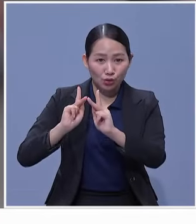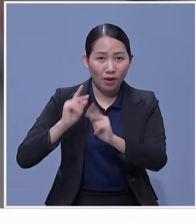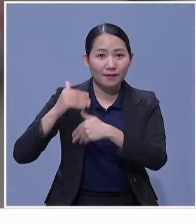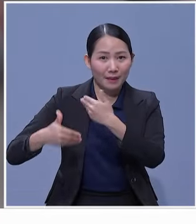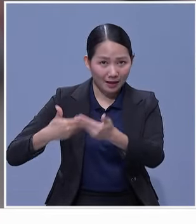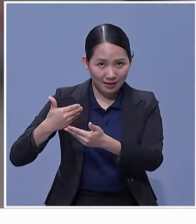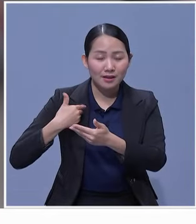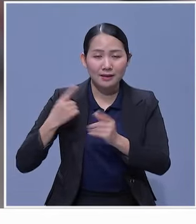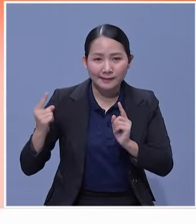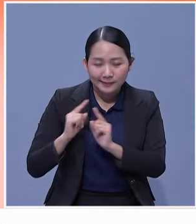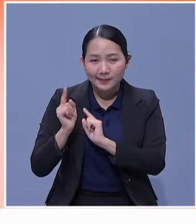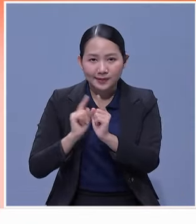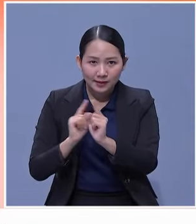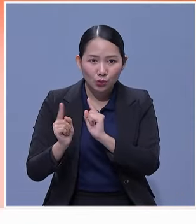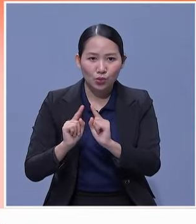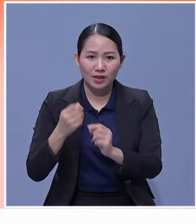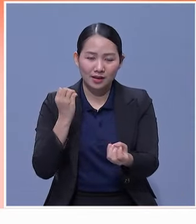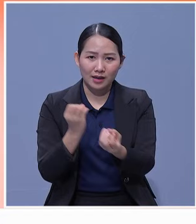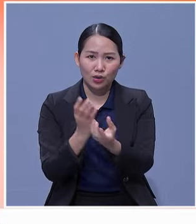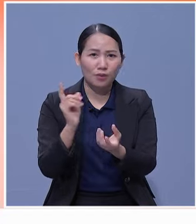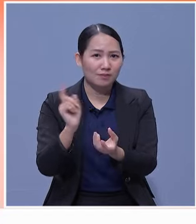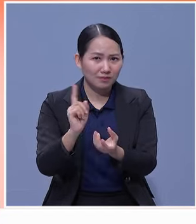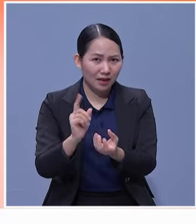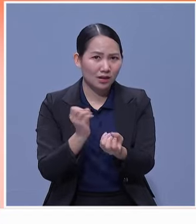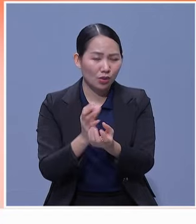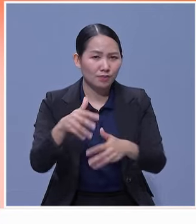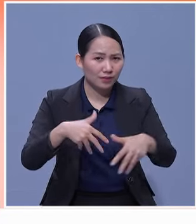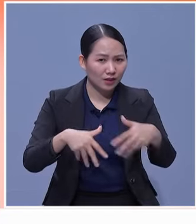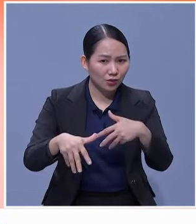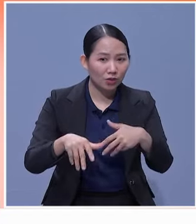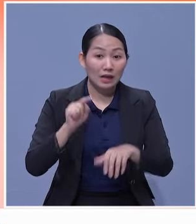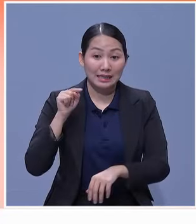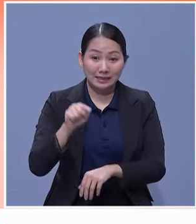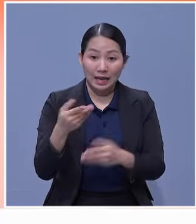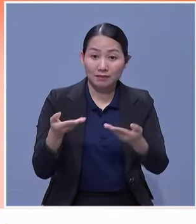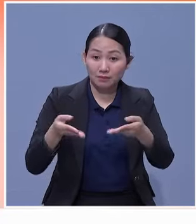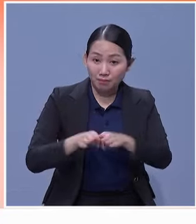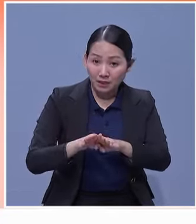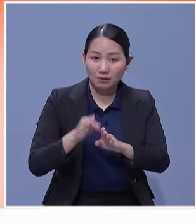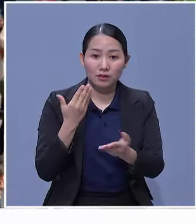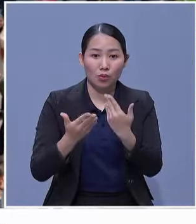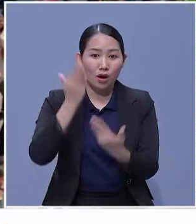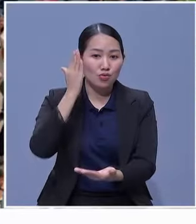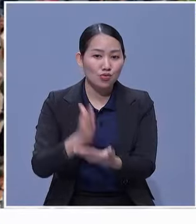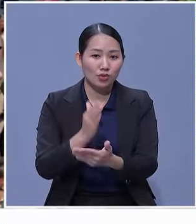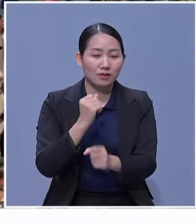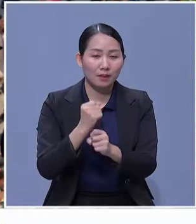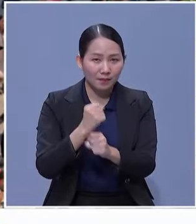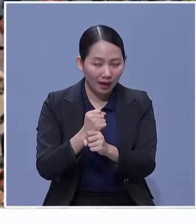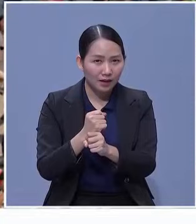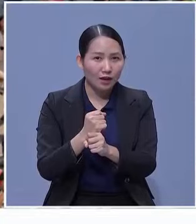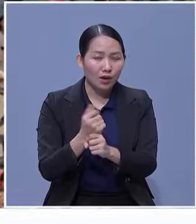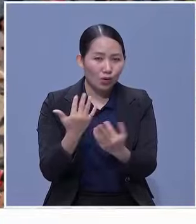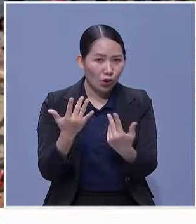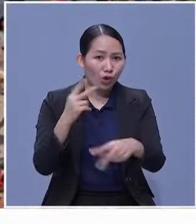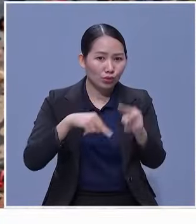ไม่อย่างไรอ่ะนะครับส่วนจะต้องมีการปิดแพลตฟอร์มหรือไม่หรือจะต้องระงับการให้บริการชั่วคราวระหว่างการตรวจสอบมั้ย